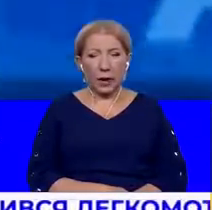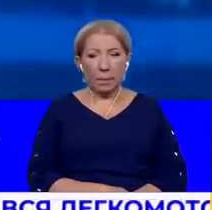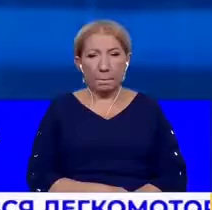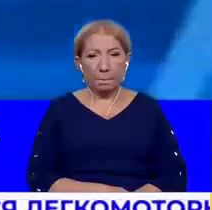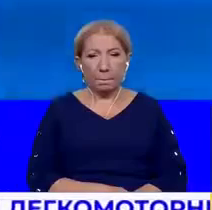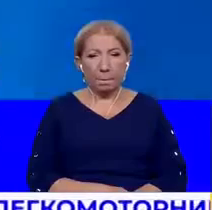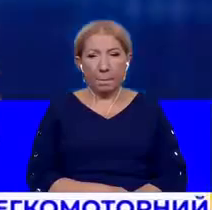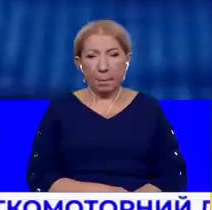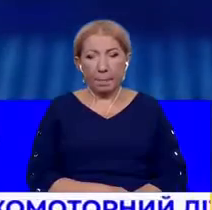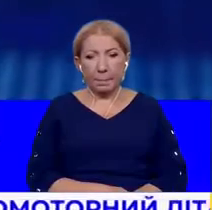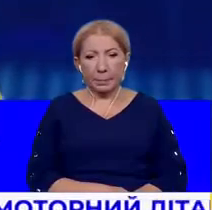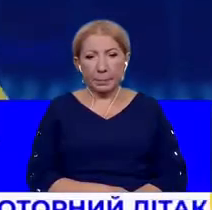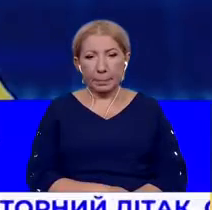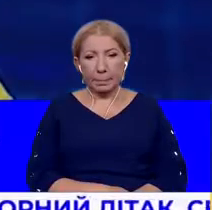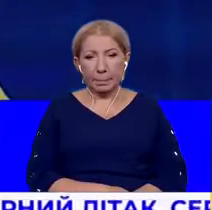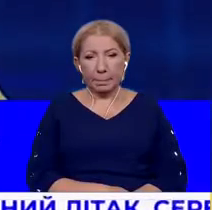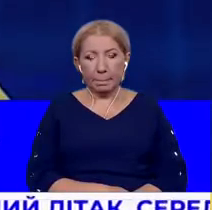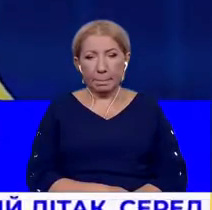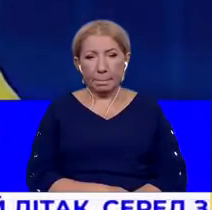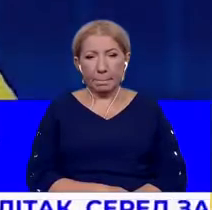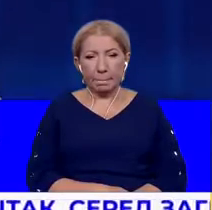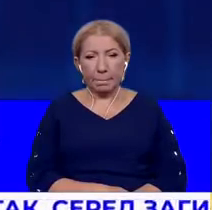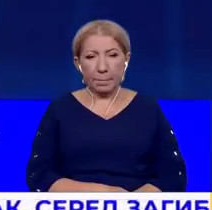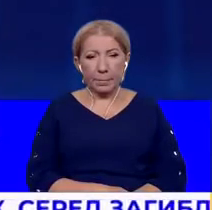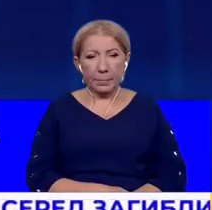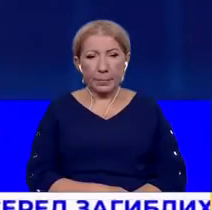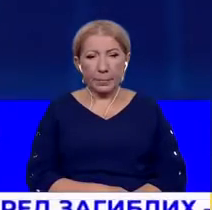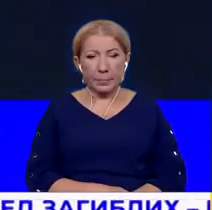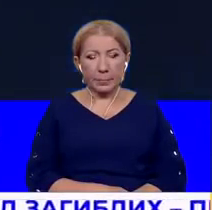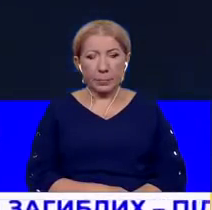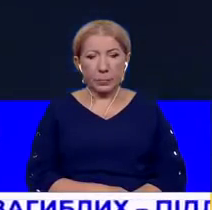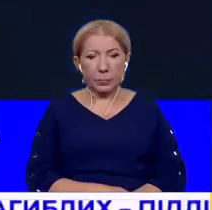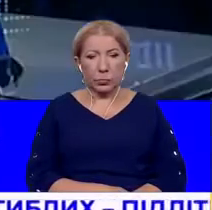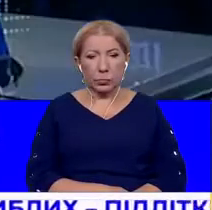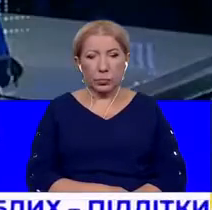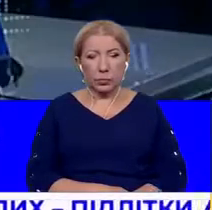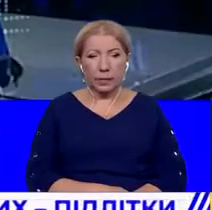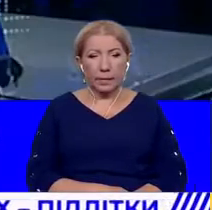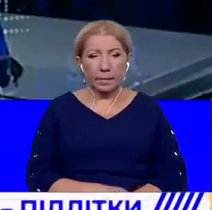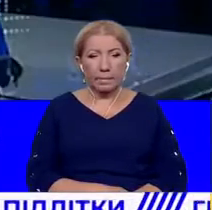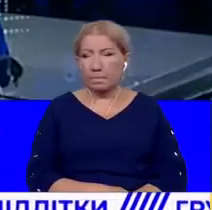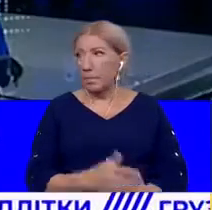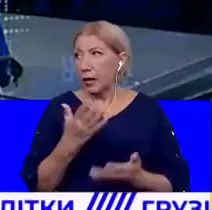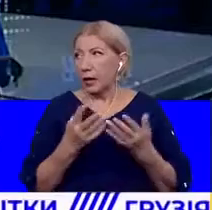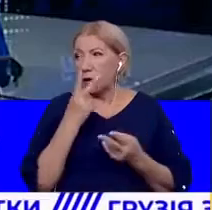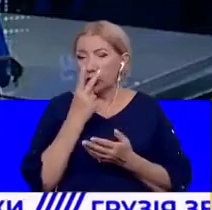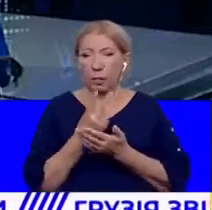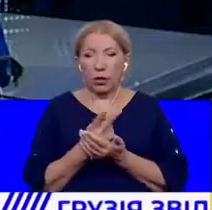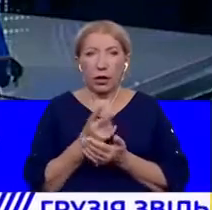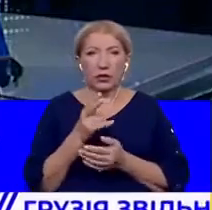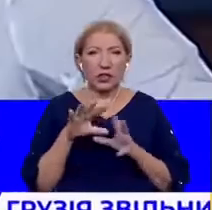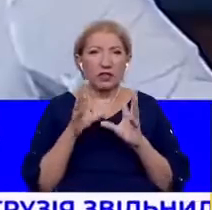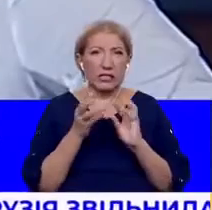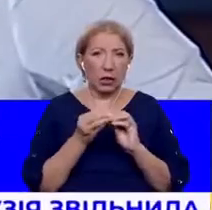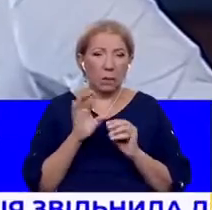які засипають, які на місці яких забудовують. Будь ласка, короткі коментарі. Дивіться, якщо поглянути на в